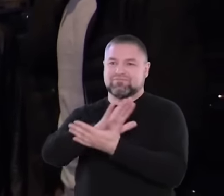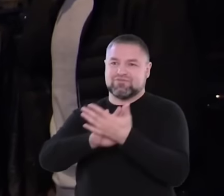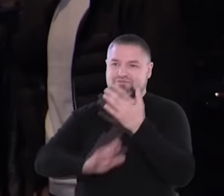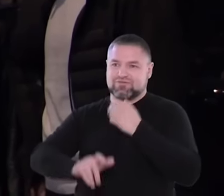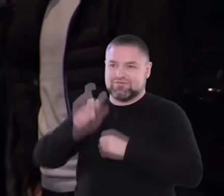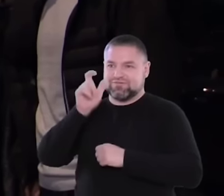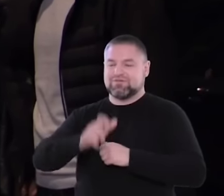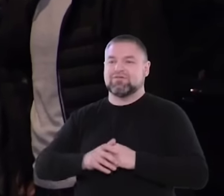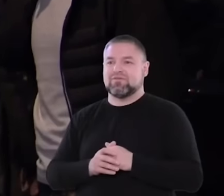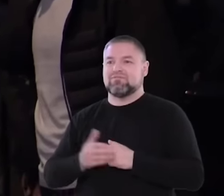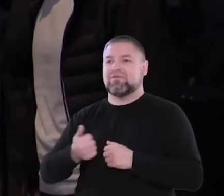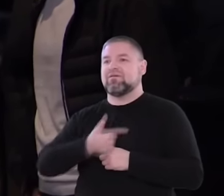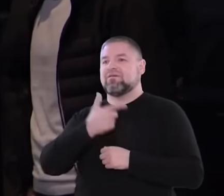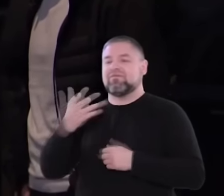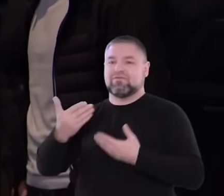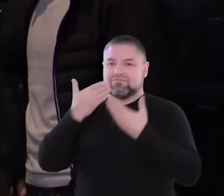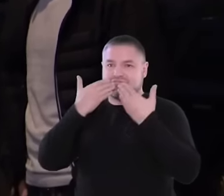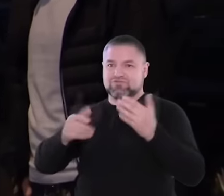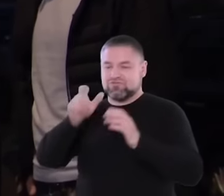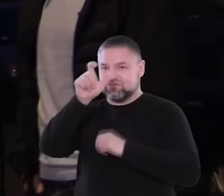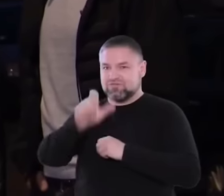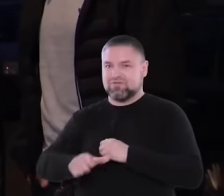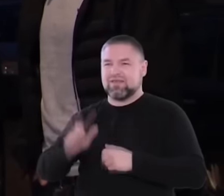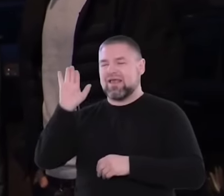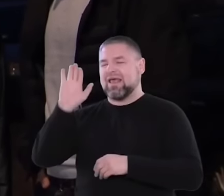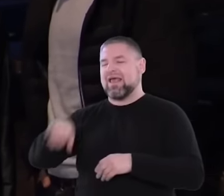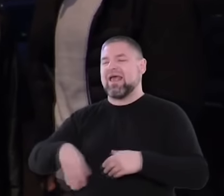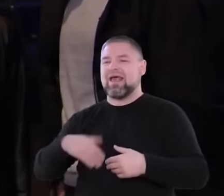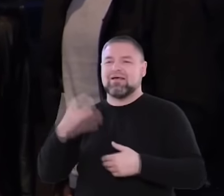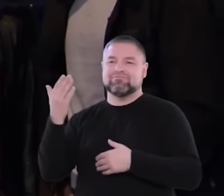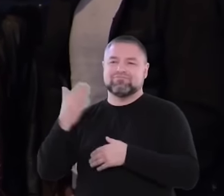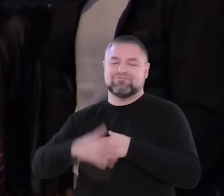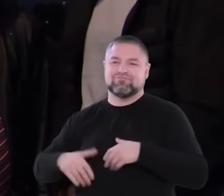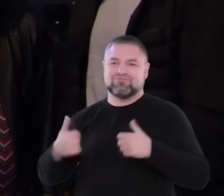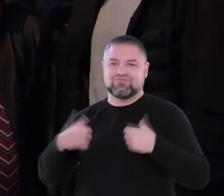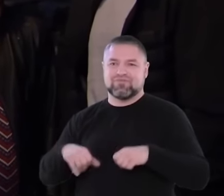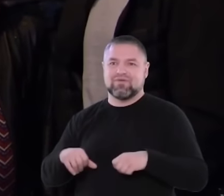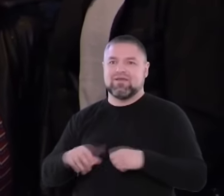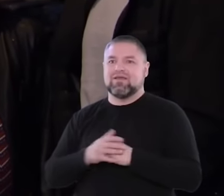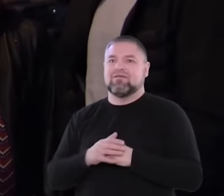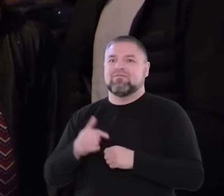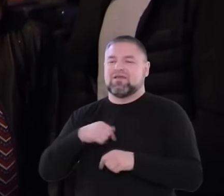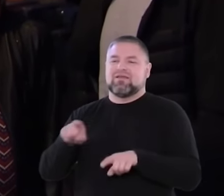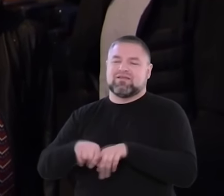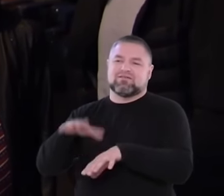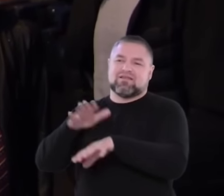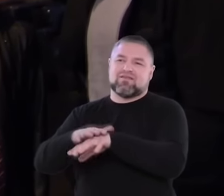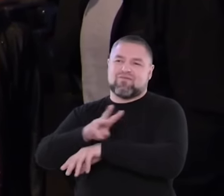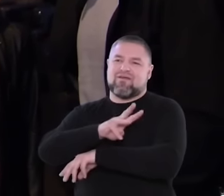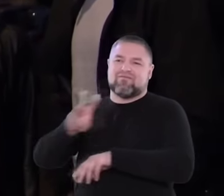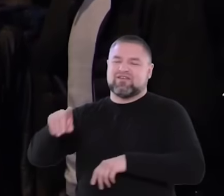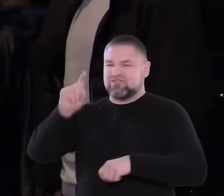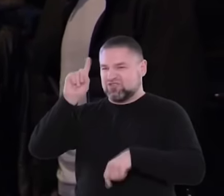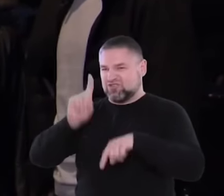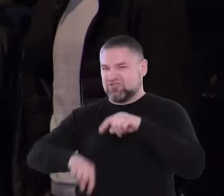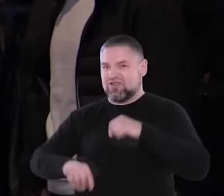przeprosić, bo wiele tobie zawdzięczam. Oj, przestań. My wtedy was też paskudnie potraktowałyśmy.